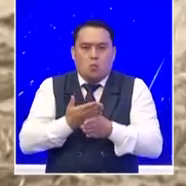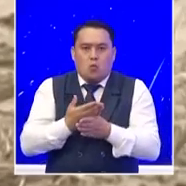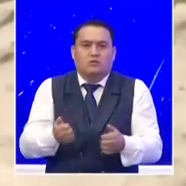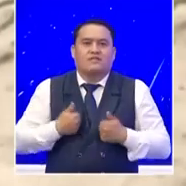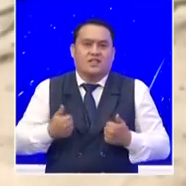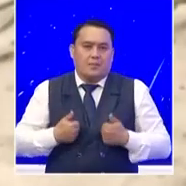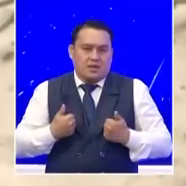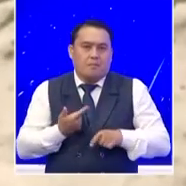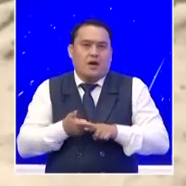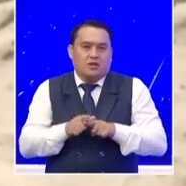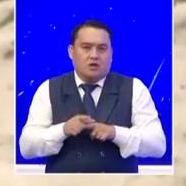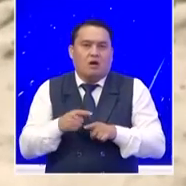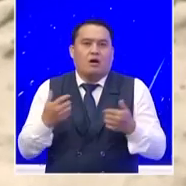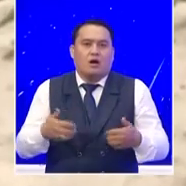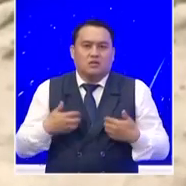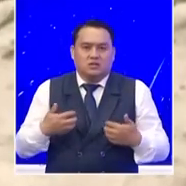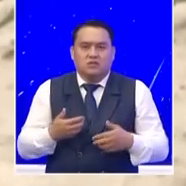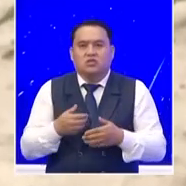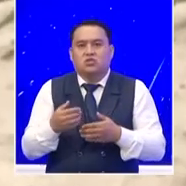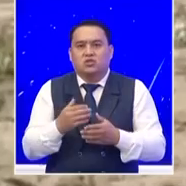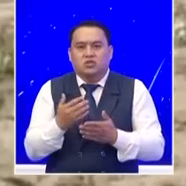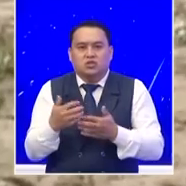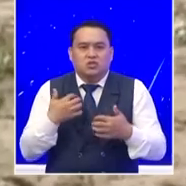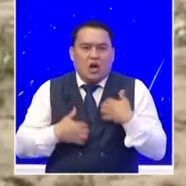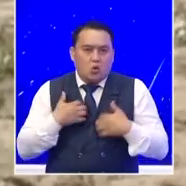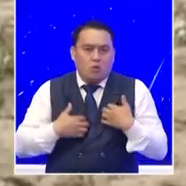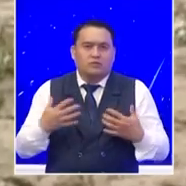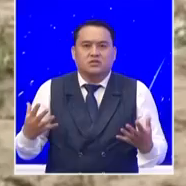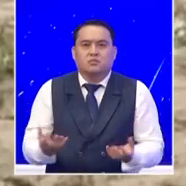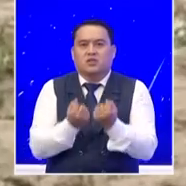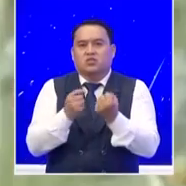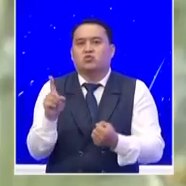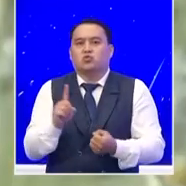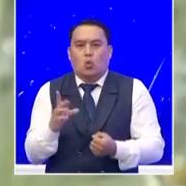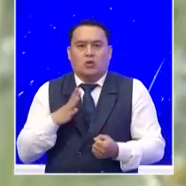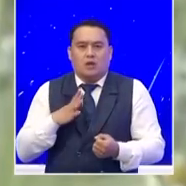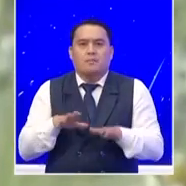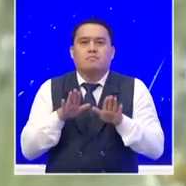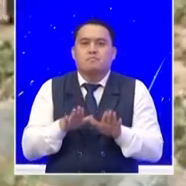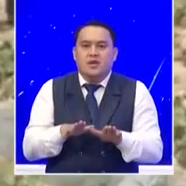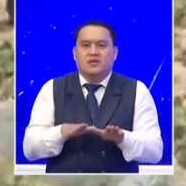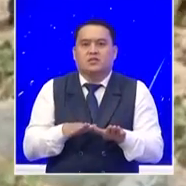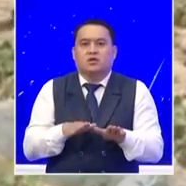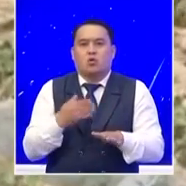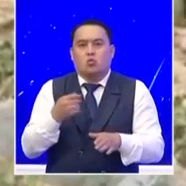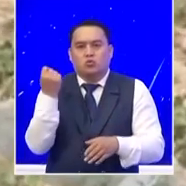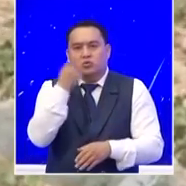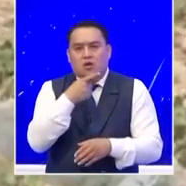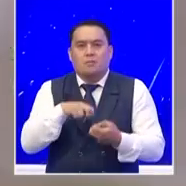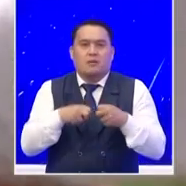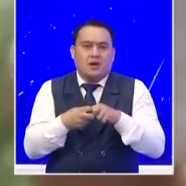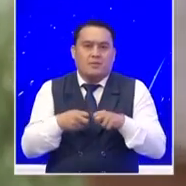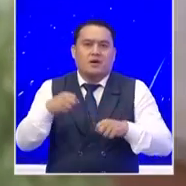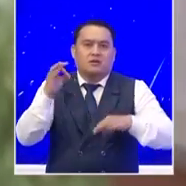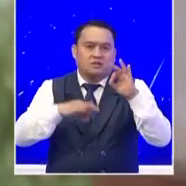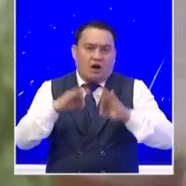витаминов. Поэтому фермеры торопят чиновников, чтобы скорее спасти хоть что-то. Местные представители власти знают о проблеме